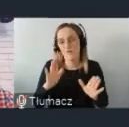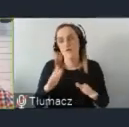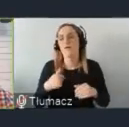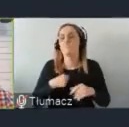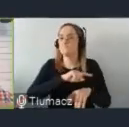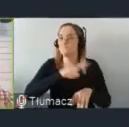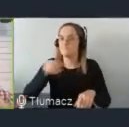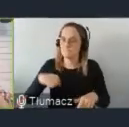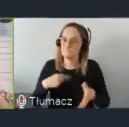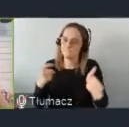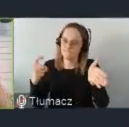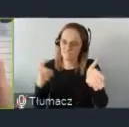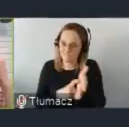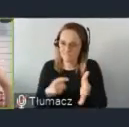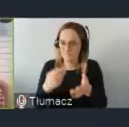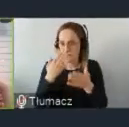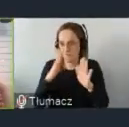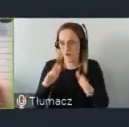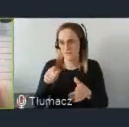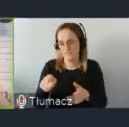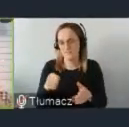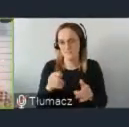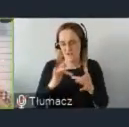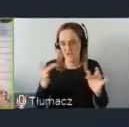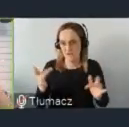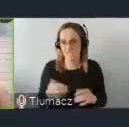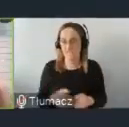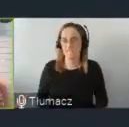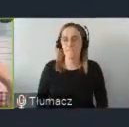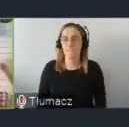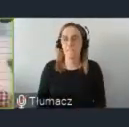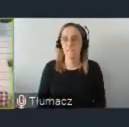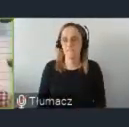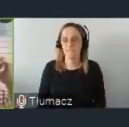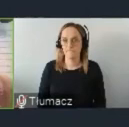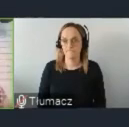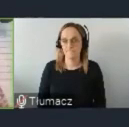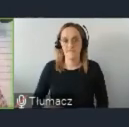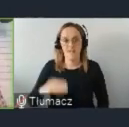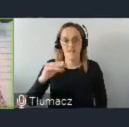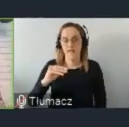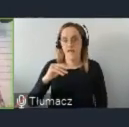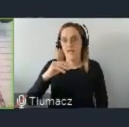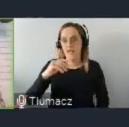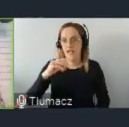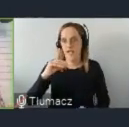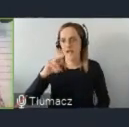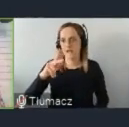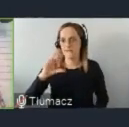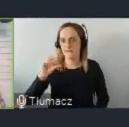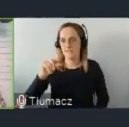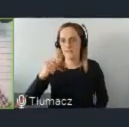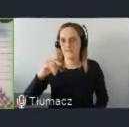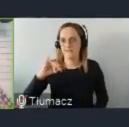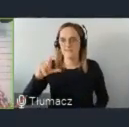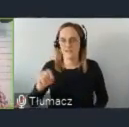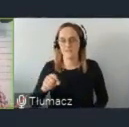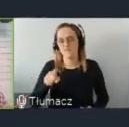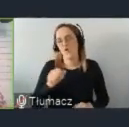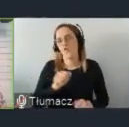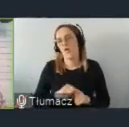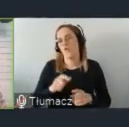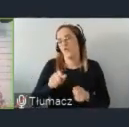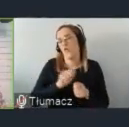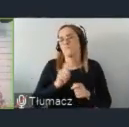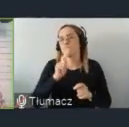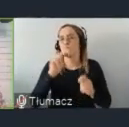wejdźmy wszyscy teraz na ten link, który pokazałem. Tutaj mamy zrzut ekranu z aplikacji Ekspedycje. Dlaczego ona jest niesamowita? Po pierwsze, bo to jest